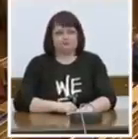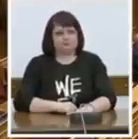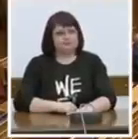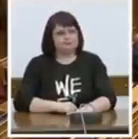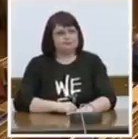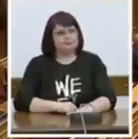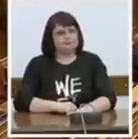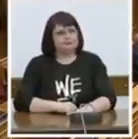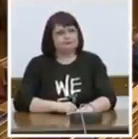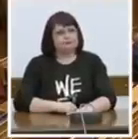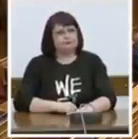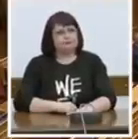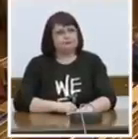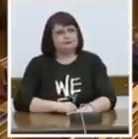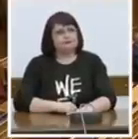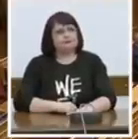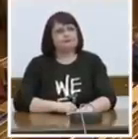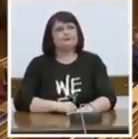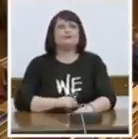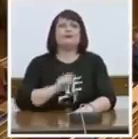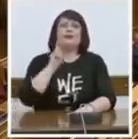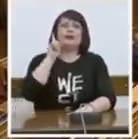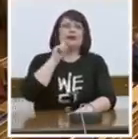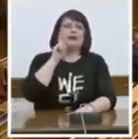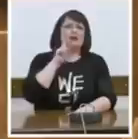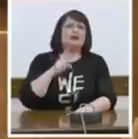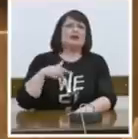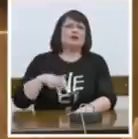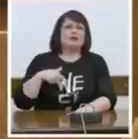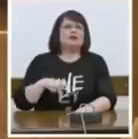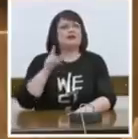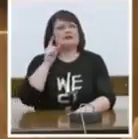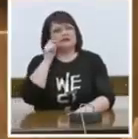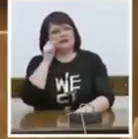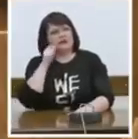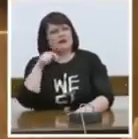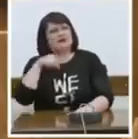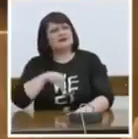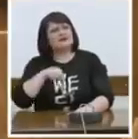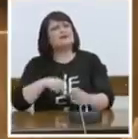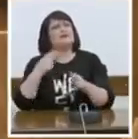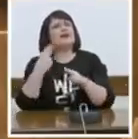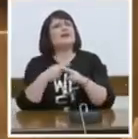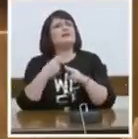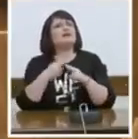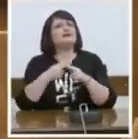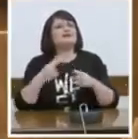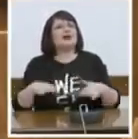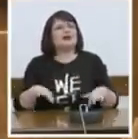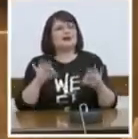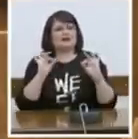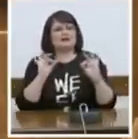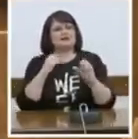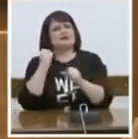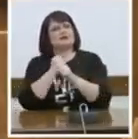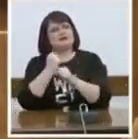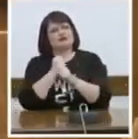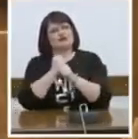κύριοι και κυρία της κυβέρνησης, σήμερα είναι η επίσημη έναρξη των εργασιών